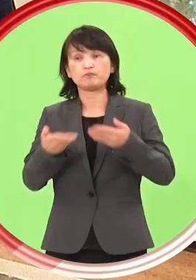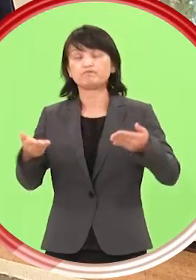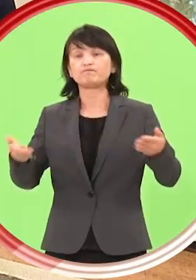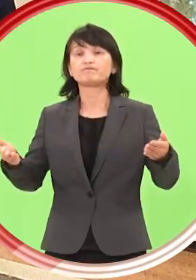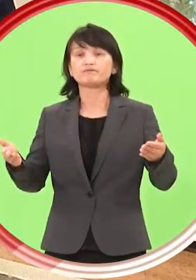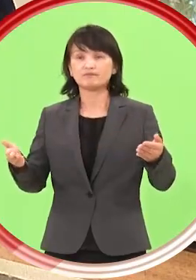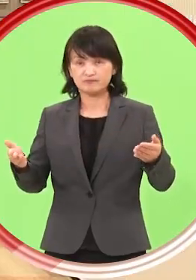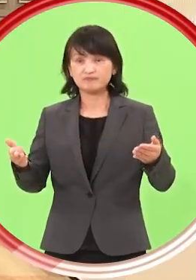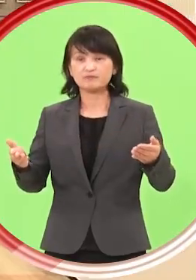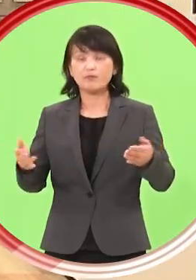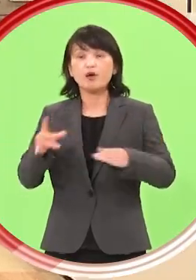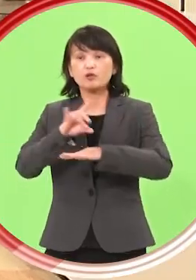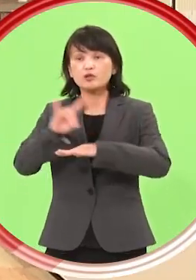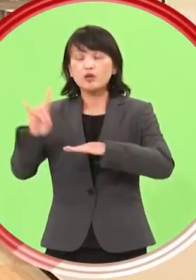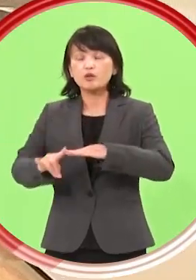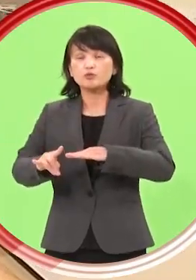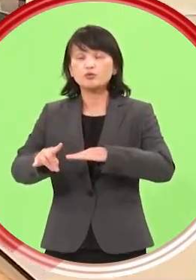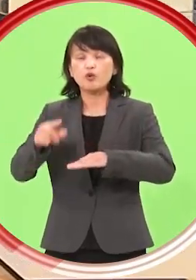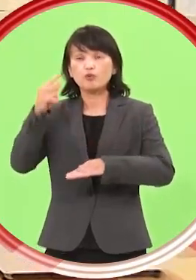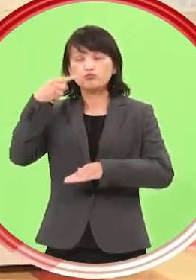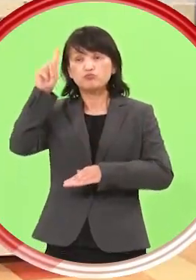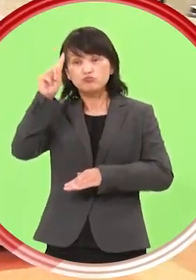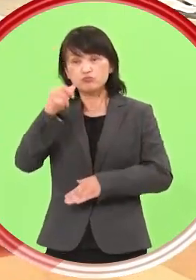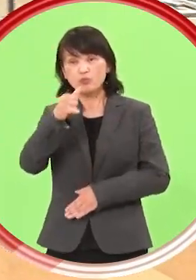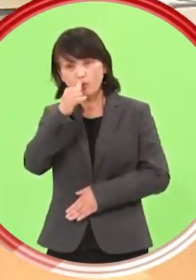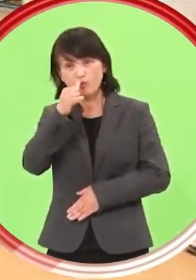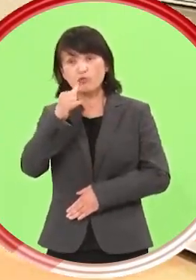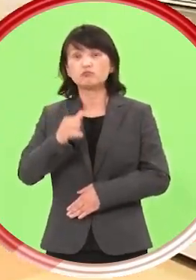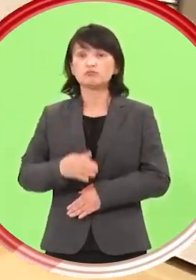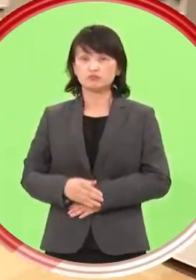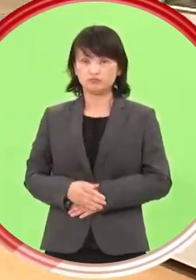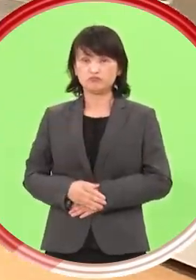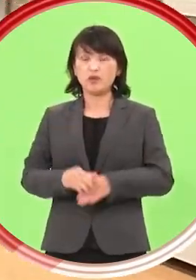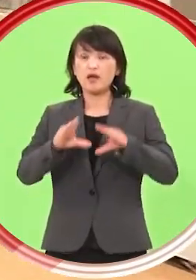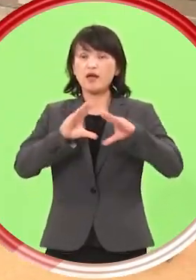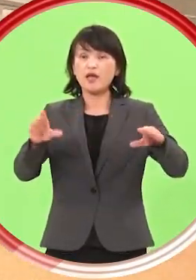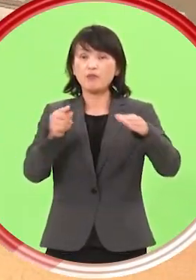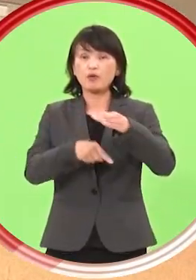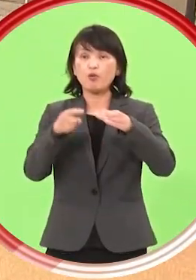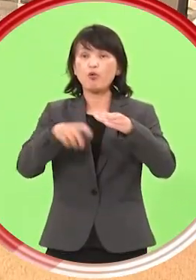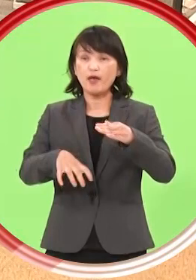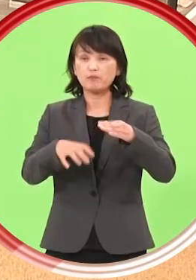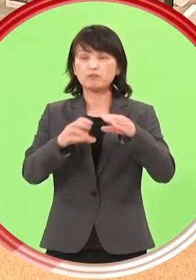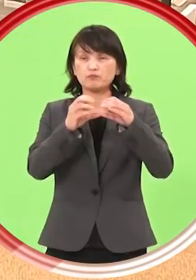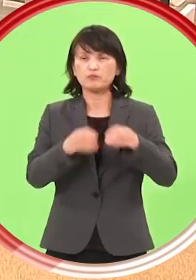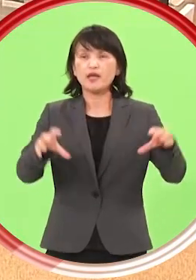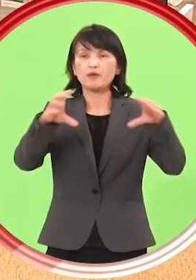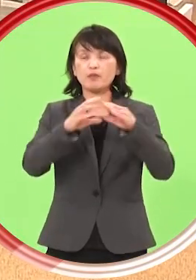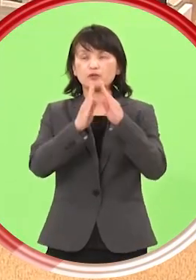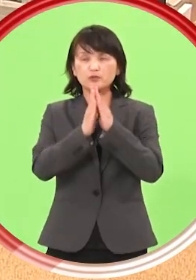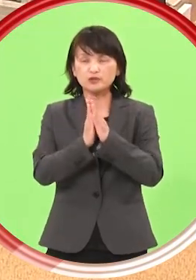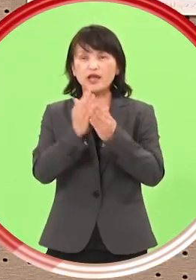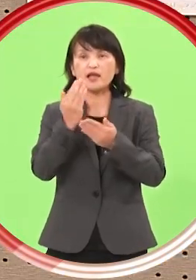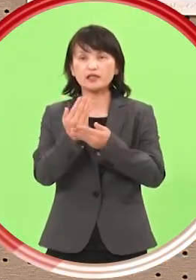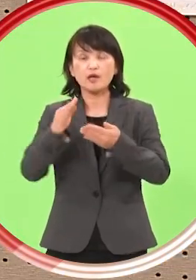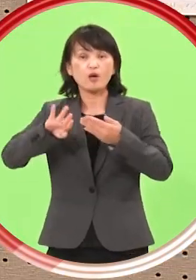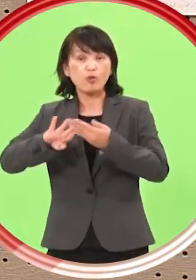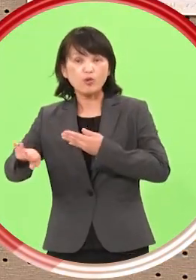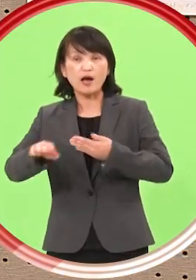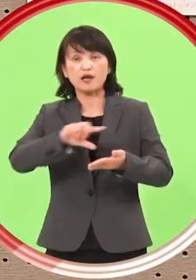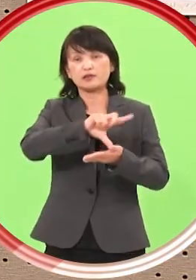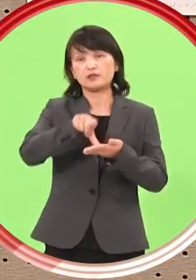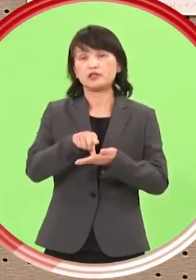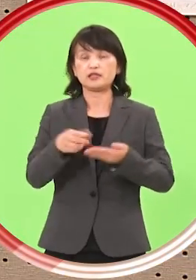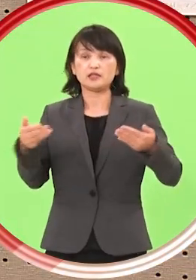ています。 どういう思いで企画されたんですか？ 平和記念公園の原爆死没者慰霊碑をはじ